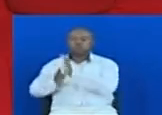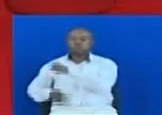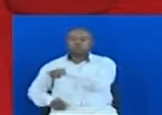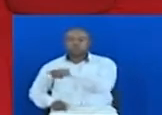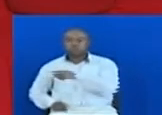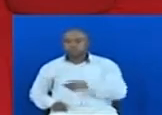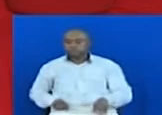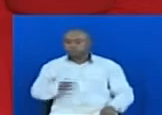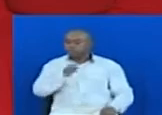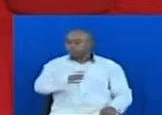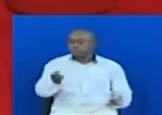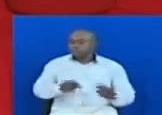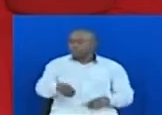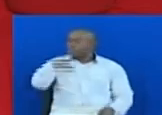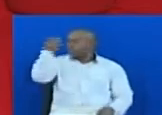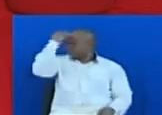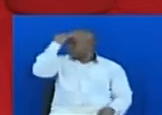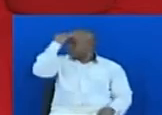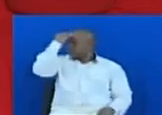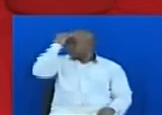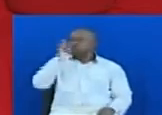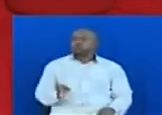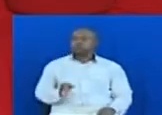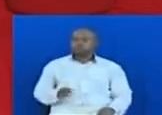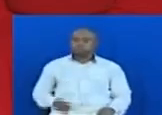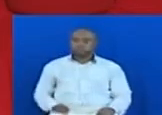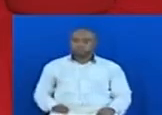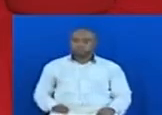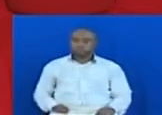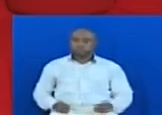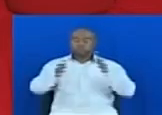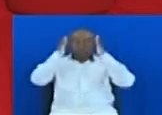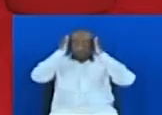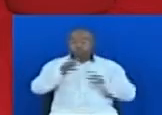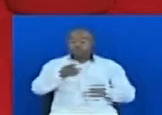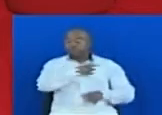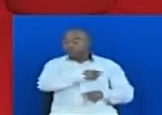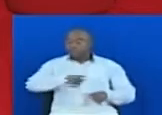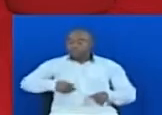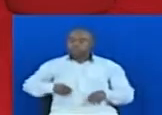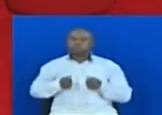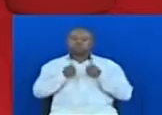ni fundisho kubwa sana. Mheshimiwa rais ameweza kumtegemea Mungu.